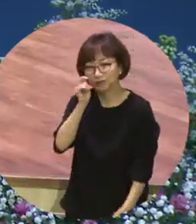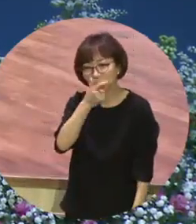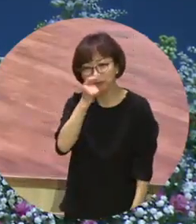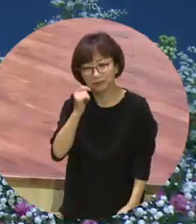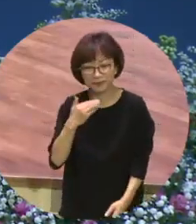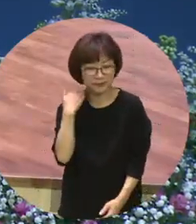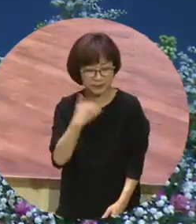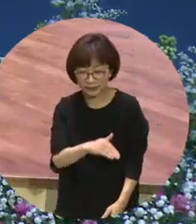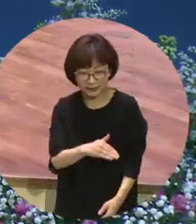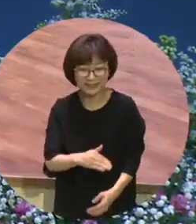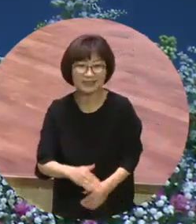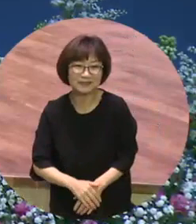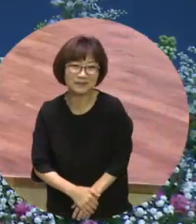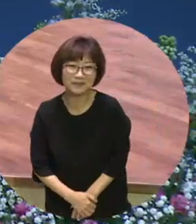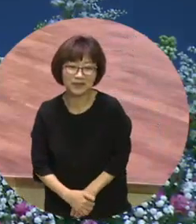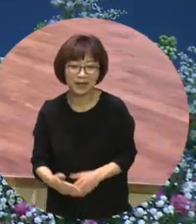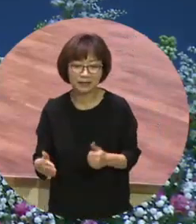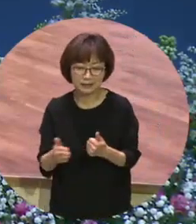그래서